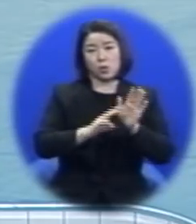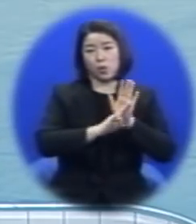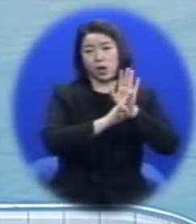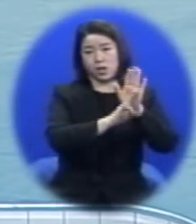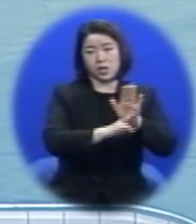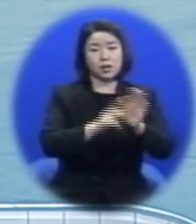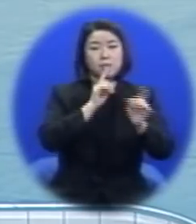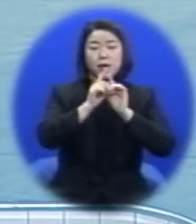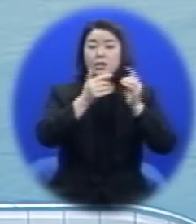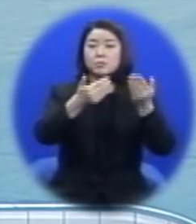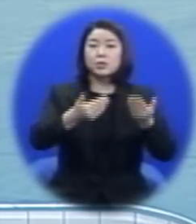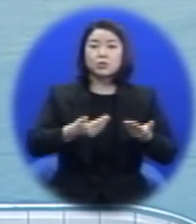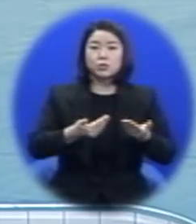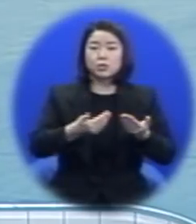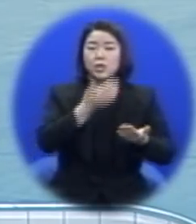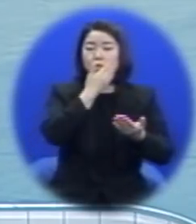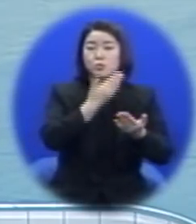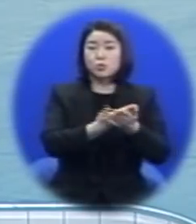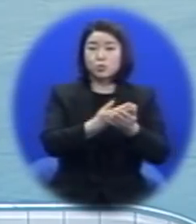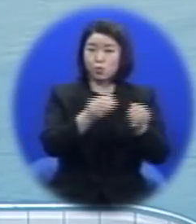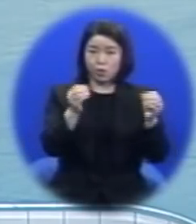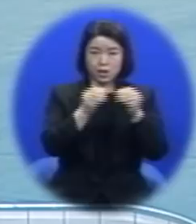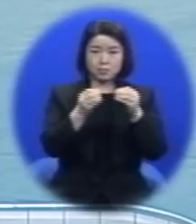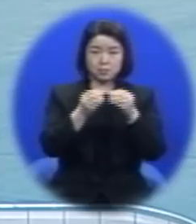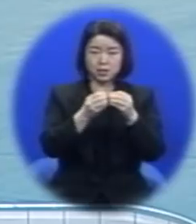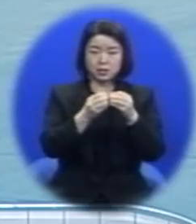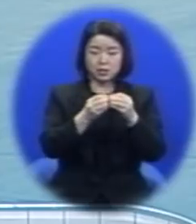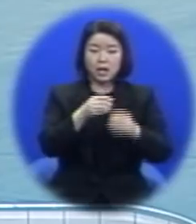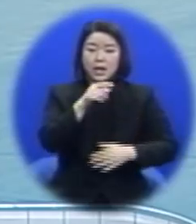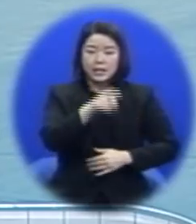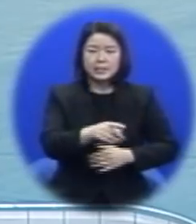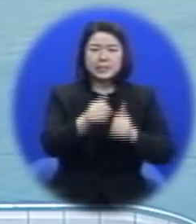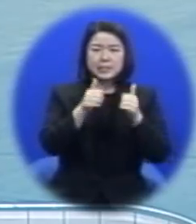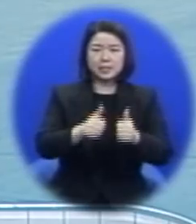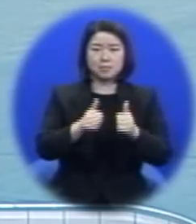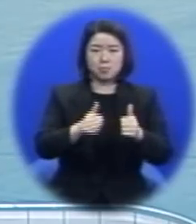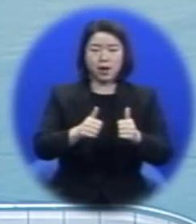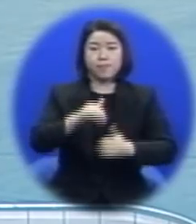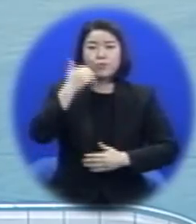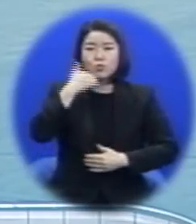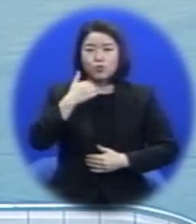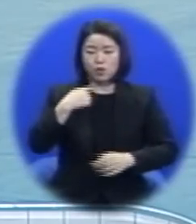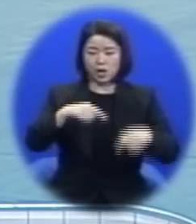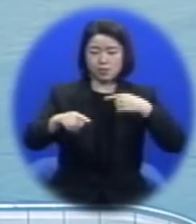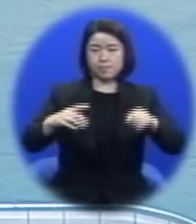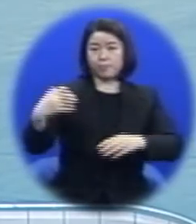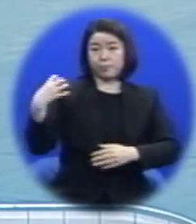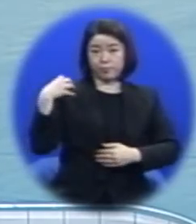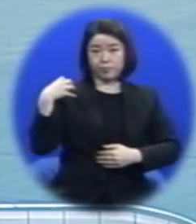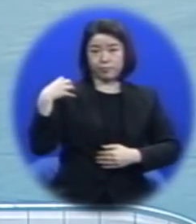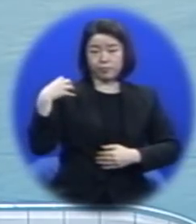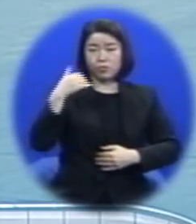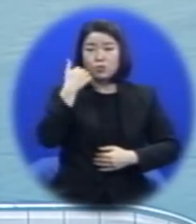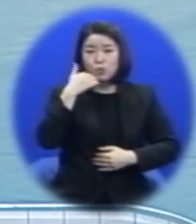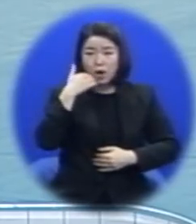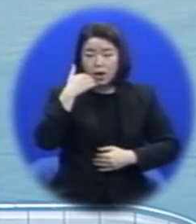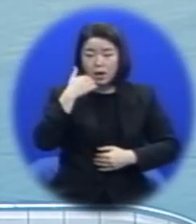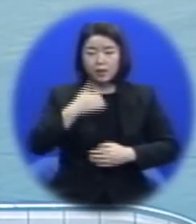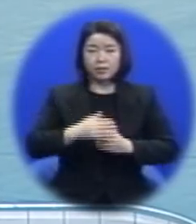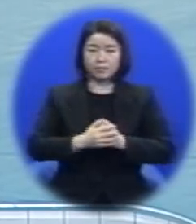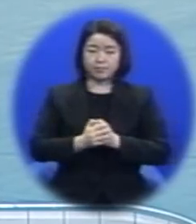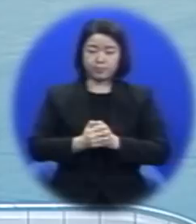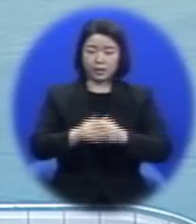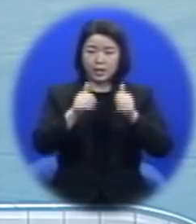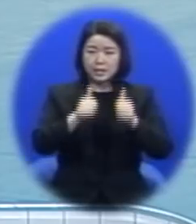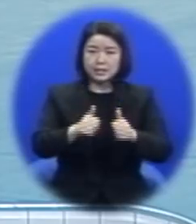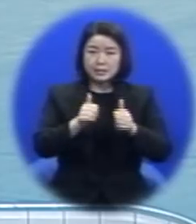말씀하는 가장 중요한 메시지는 그 심판을 도대체 누가 주관하고 있느냐 하는 것입니다. 여러분